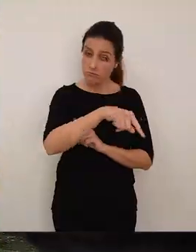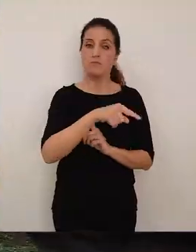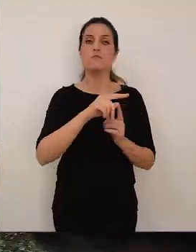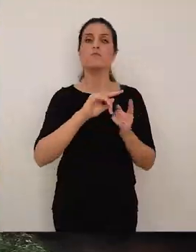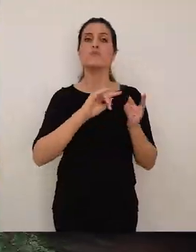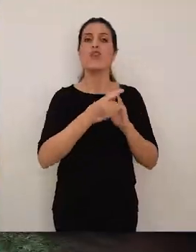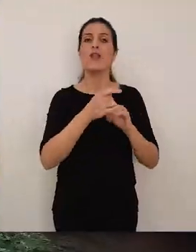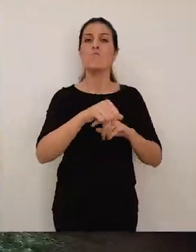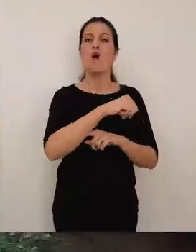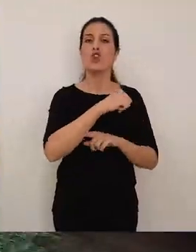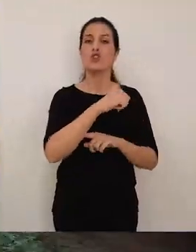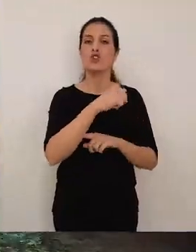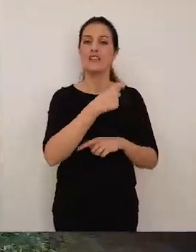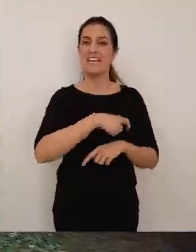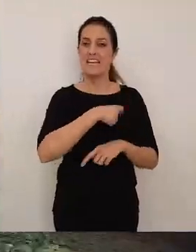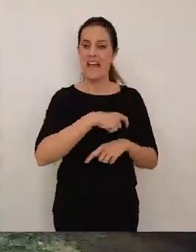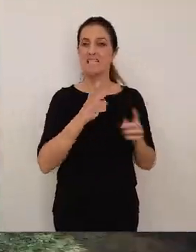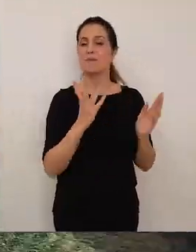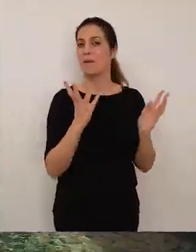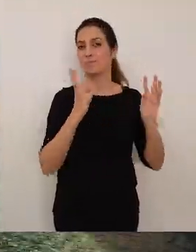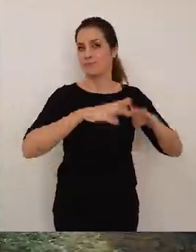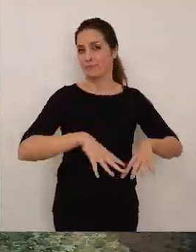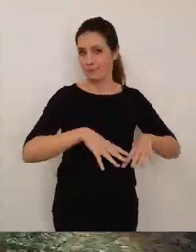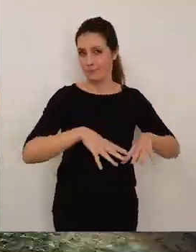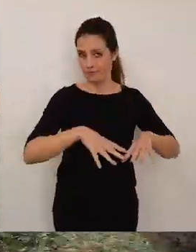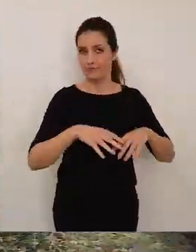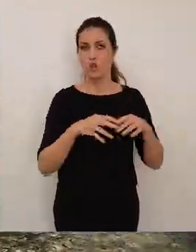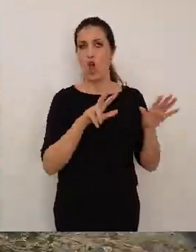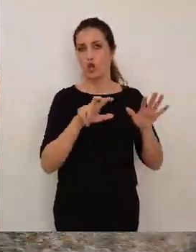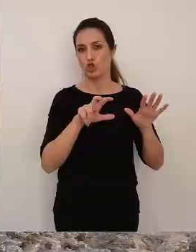Tricase, abbattuta dalla flotta britannica nei primi anni dell'Ottocento.